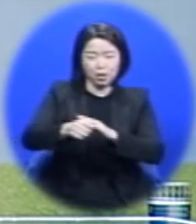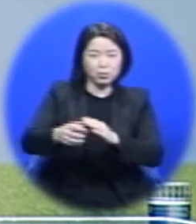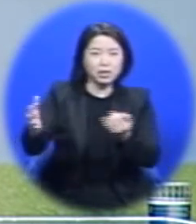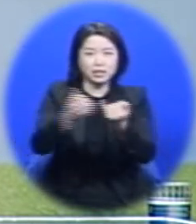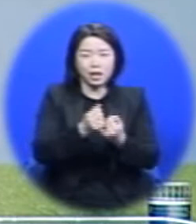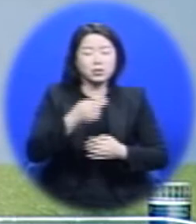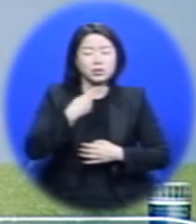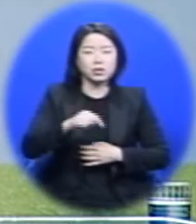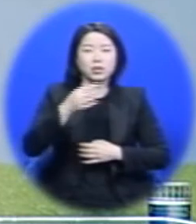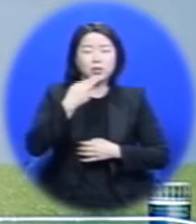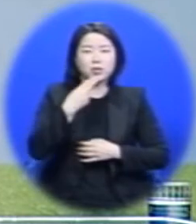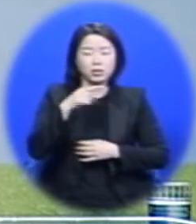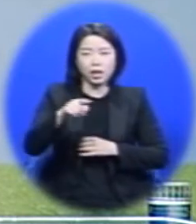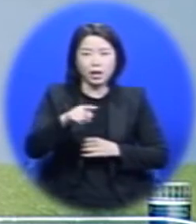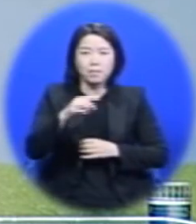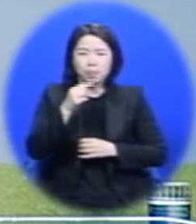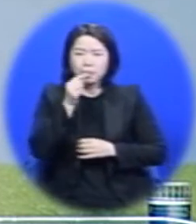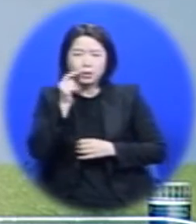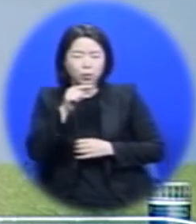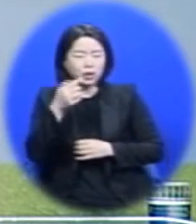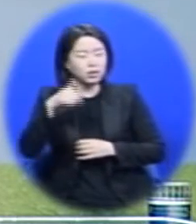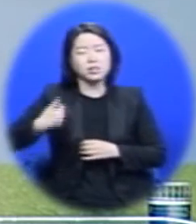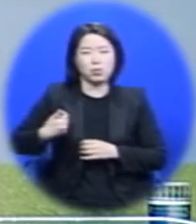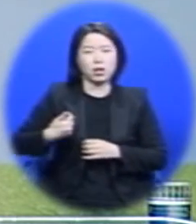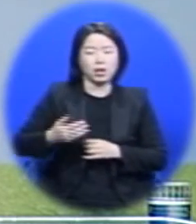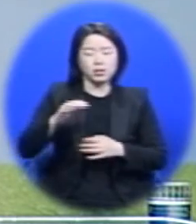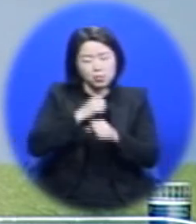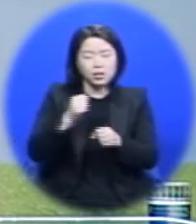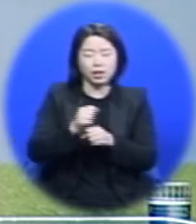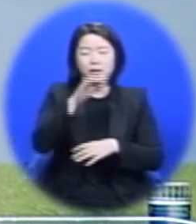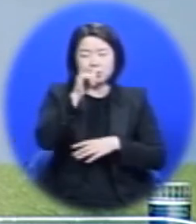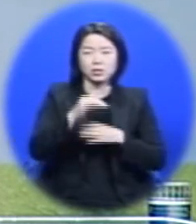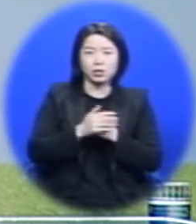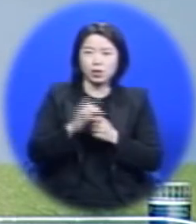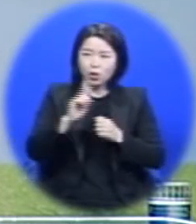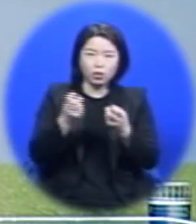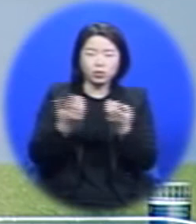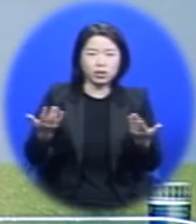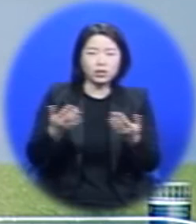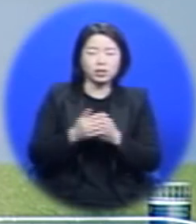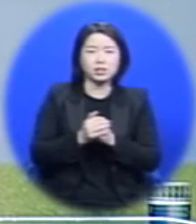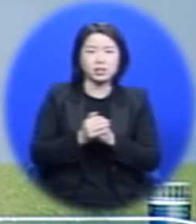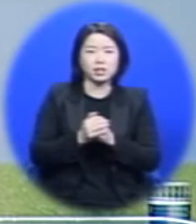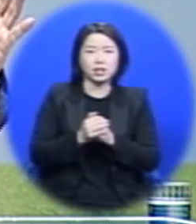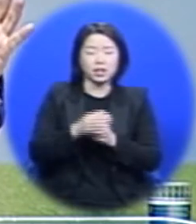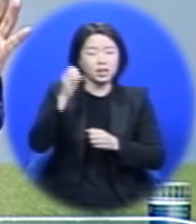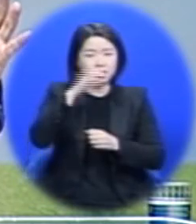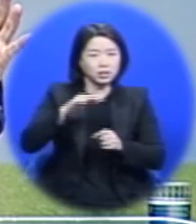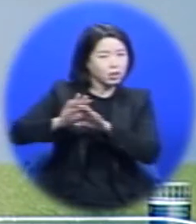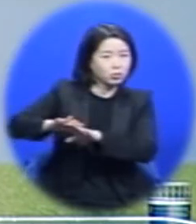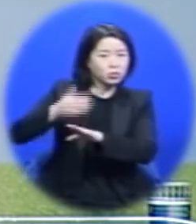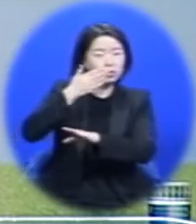없어요. 그놈이 독사인지 어떤지도 모르겠고 진짜 난감한, 어떻게 해야 될지 그냥 둘 수도